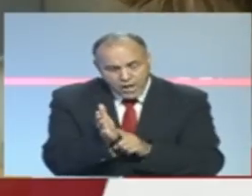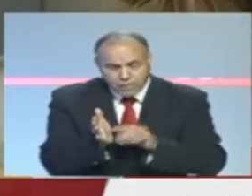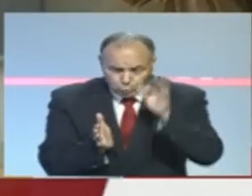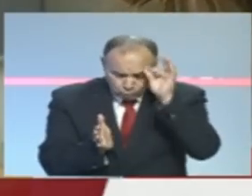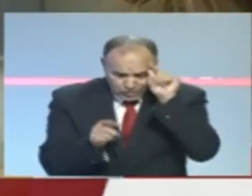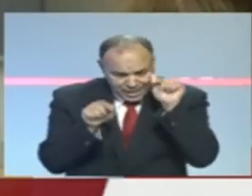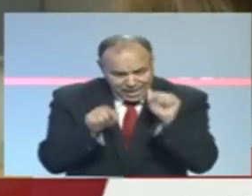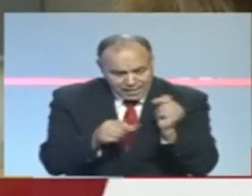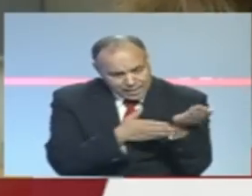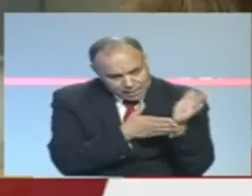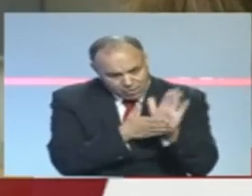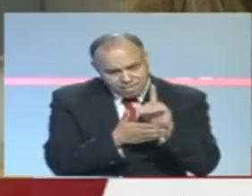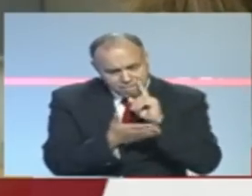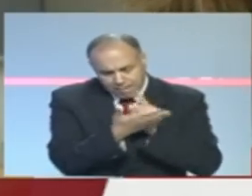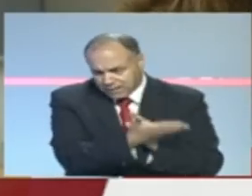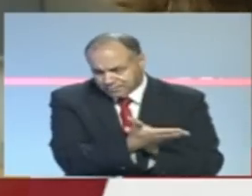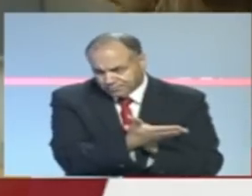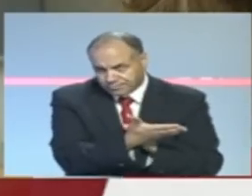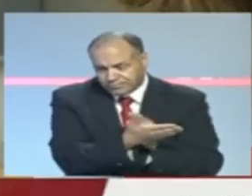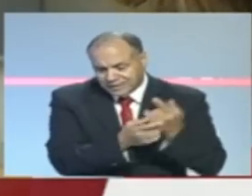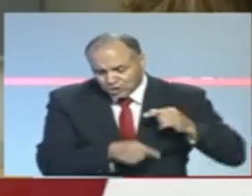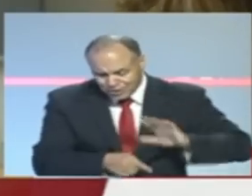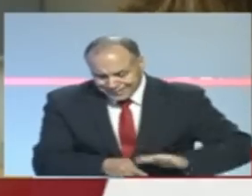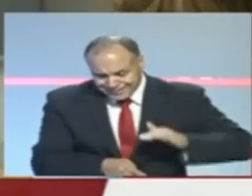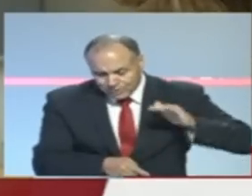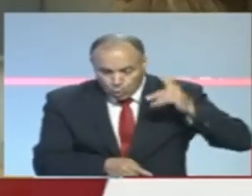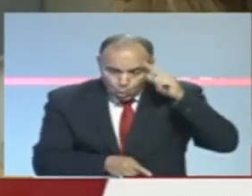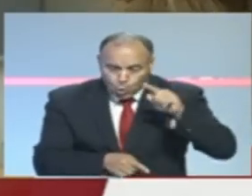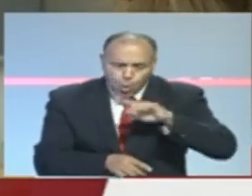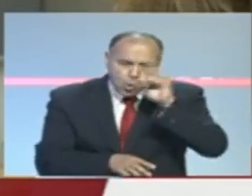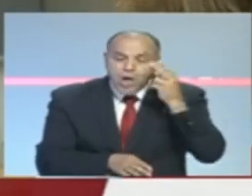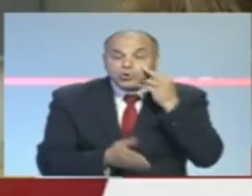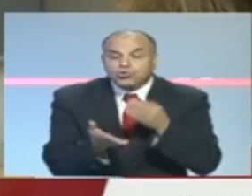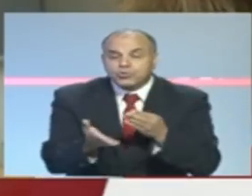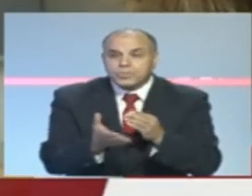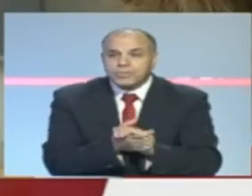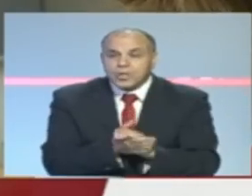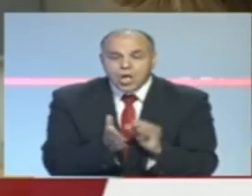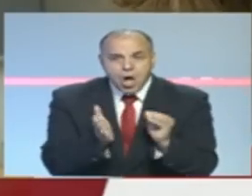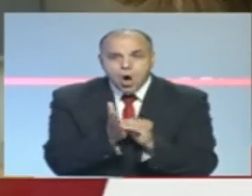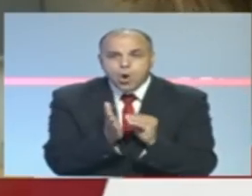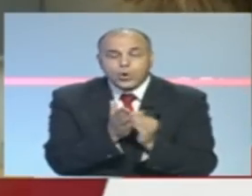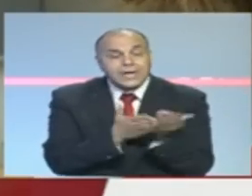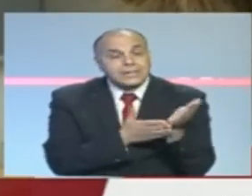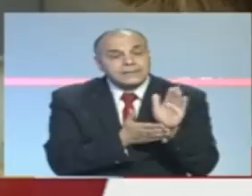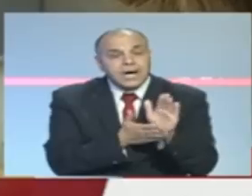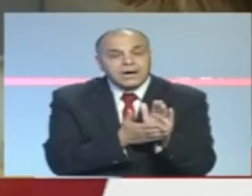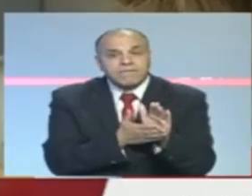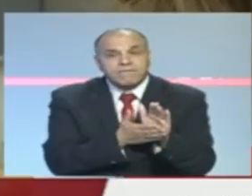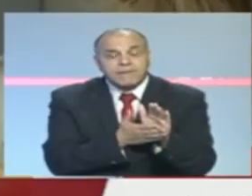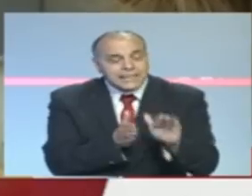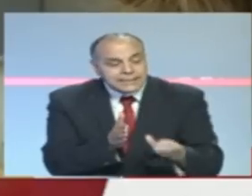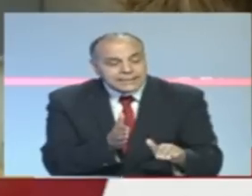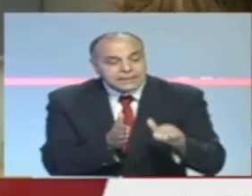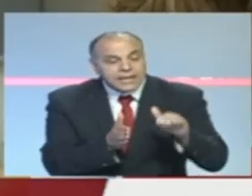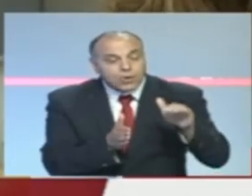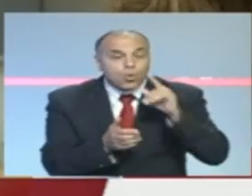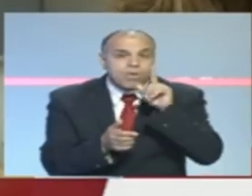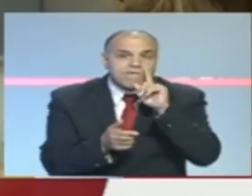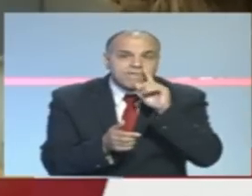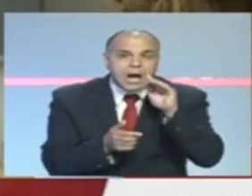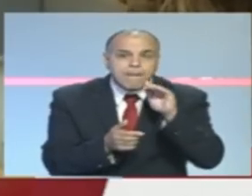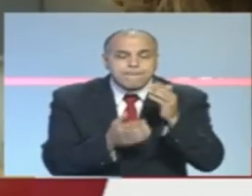ان نعرف بها للاجيال الناس او للناس القدس وكذلك للتعريف ليش ها